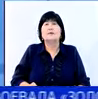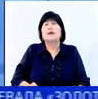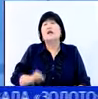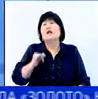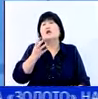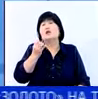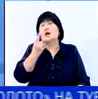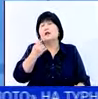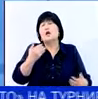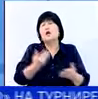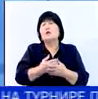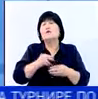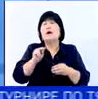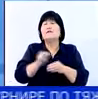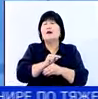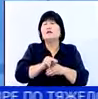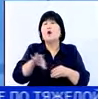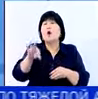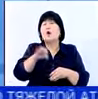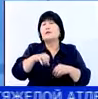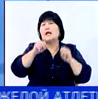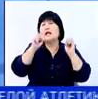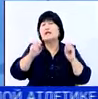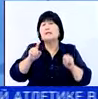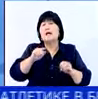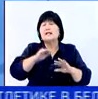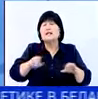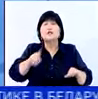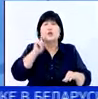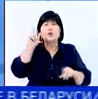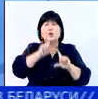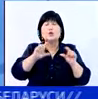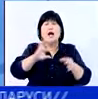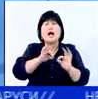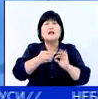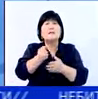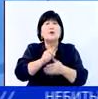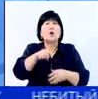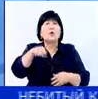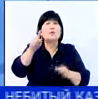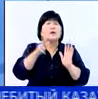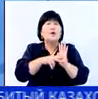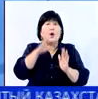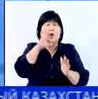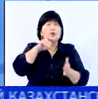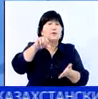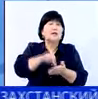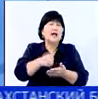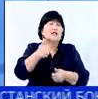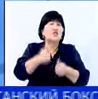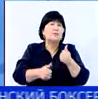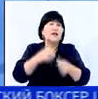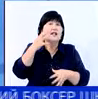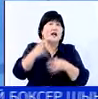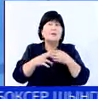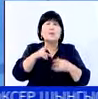И еще одна новость. Воспитанницы областной специализированной детско-юношеской школы Олимпийского резерва номер 8 успешно выступили на чемпионате